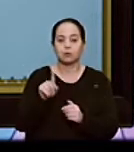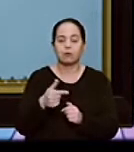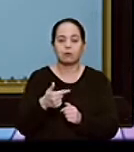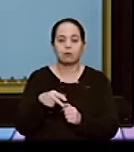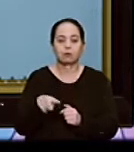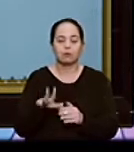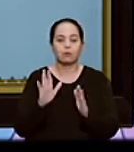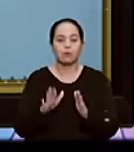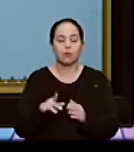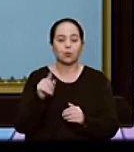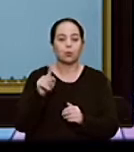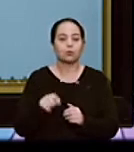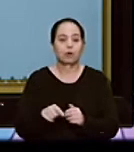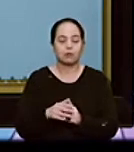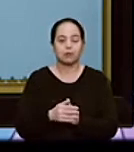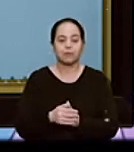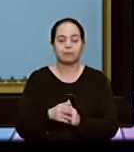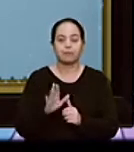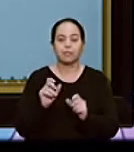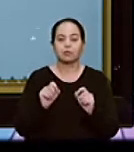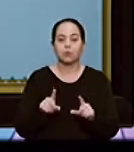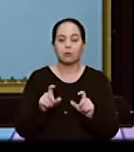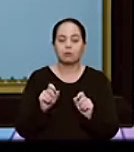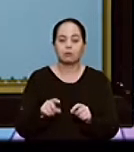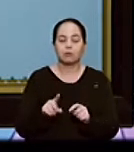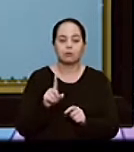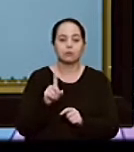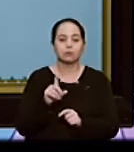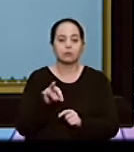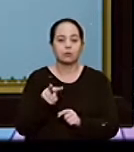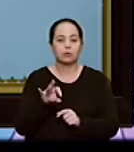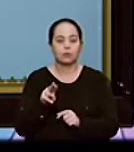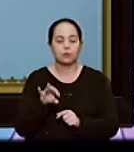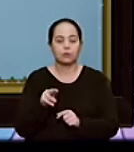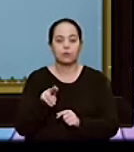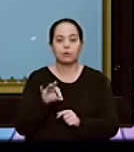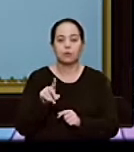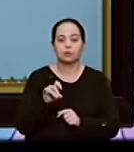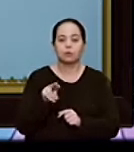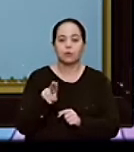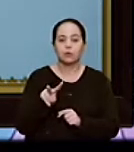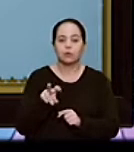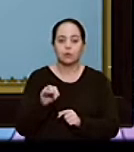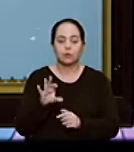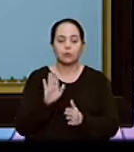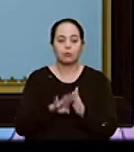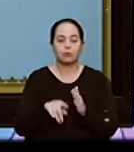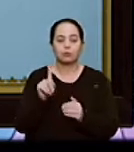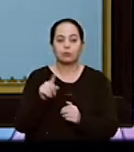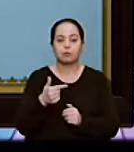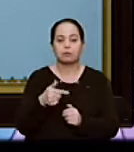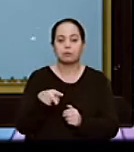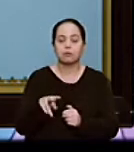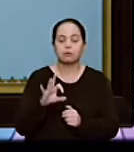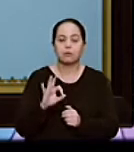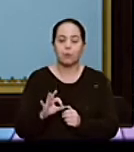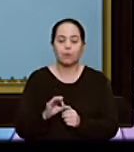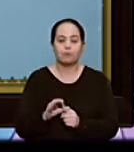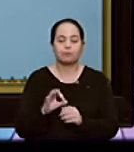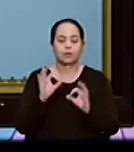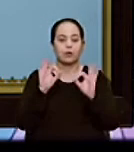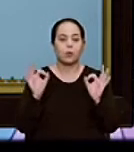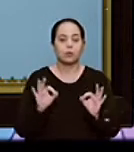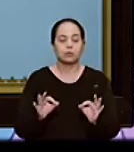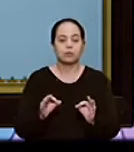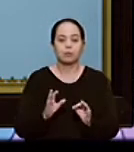будет ударной. Золотым – золото, позолота. Вставляем безударные гласные «о».